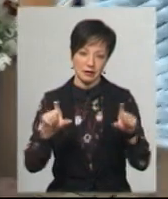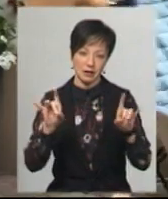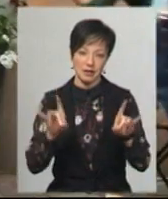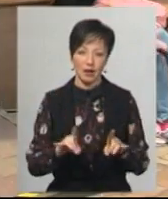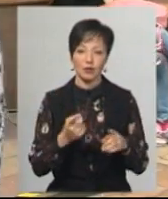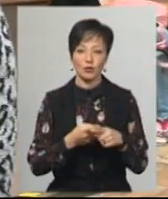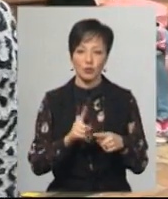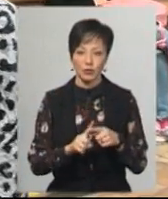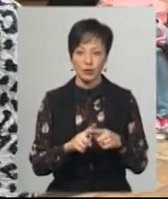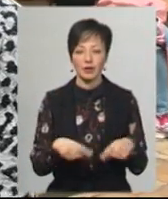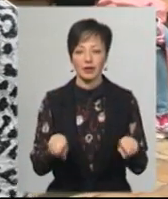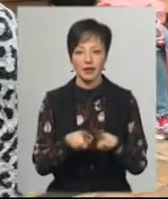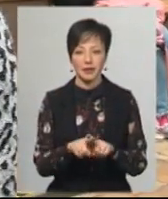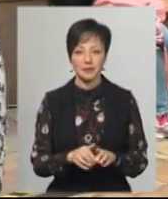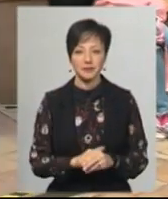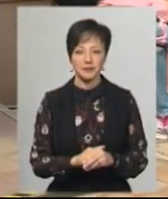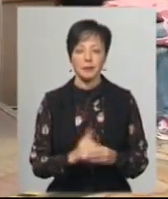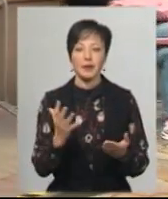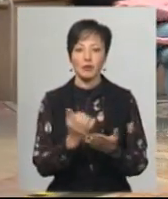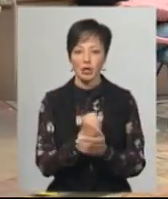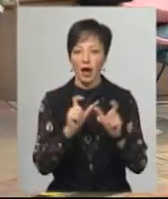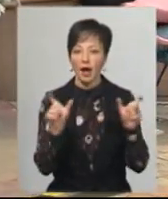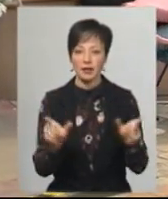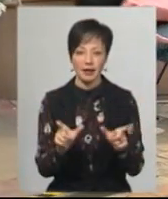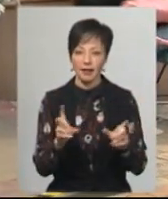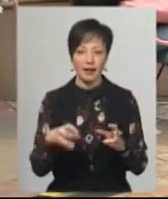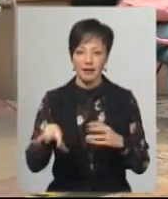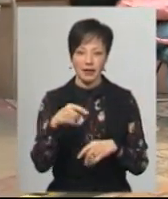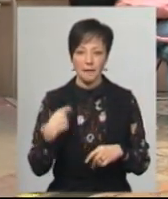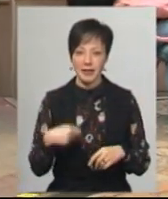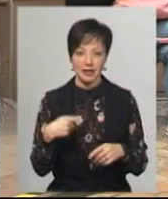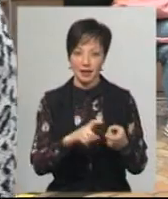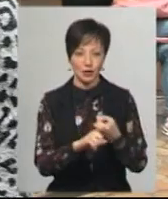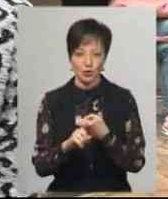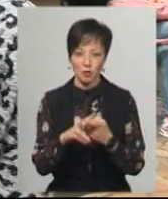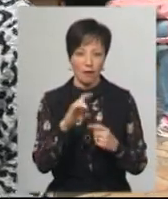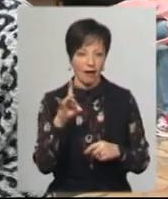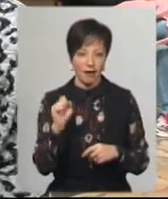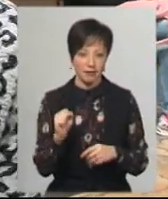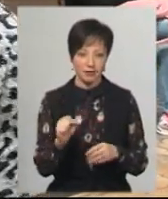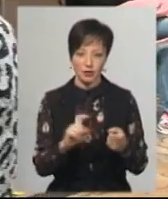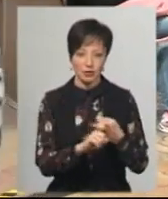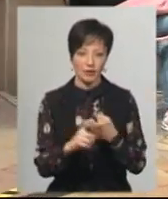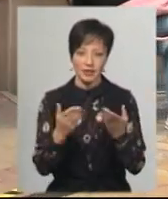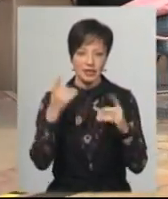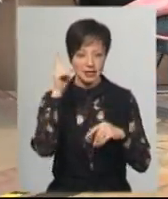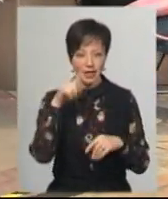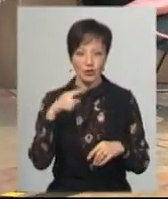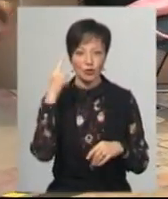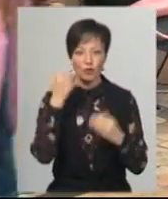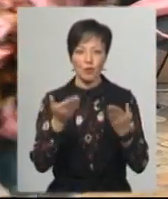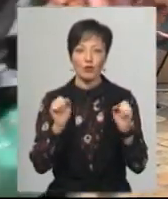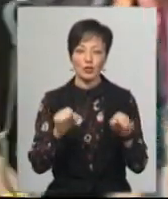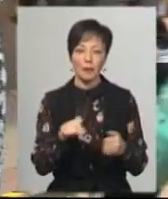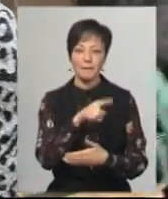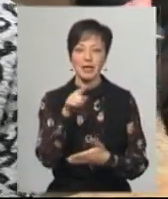тому ось так. З іншого боку, виходить, що карантин не для всіх, президента і мера це не стосується? Ви знаєте, я думаю, що ви можете